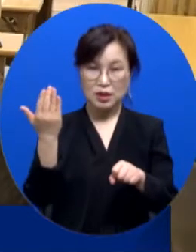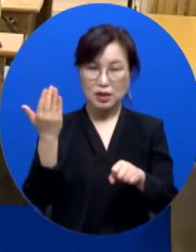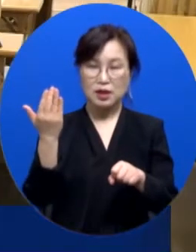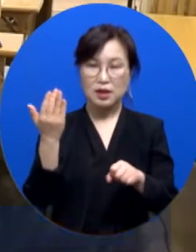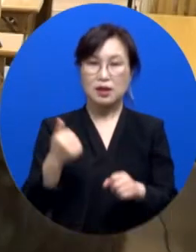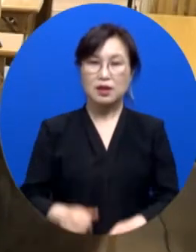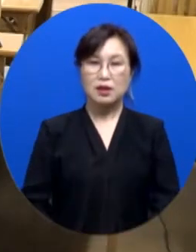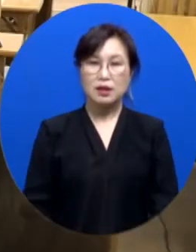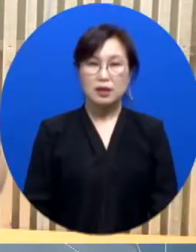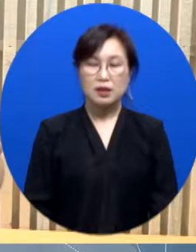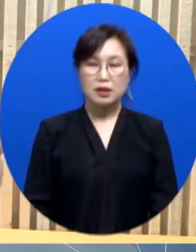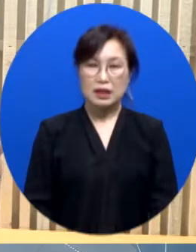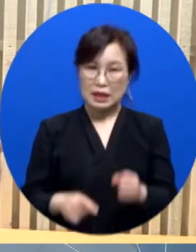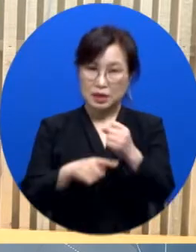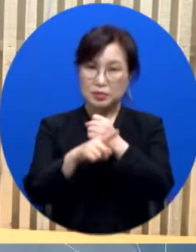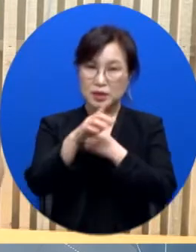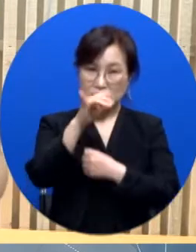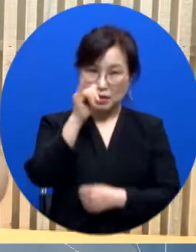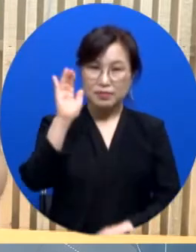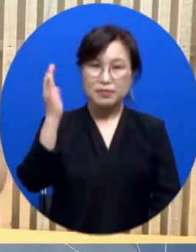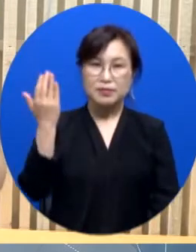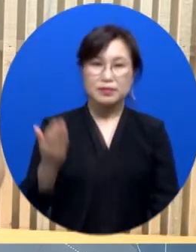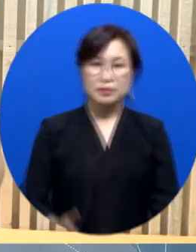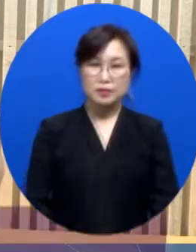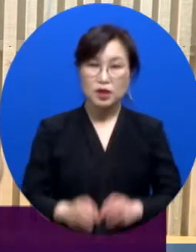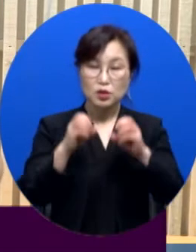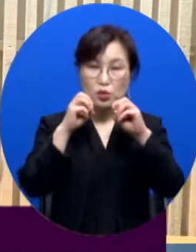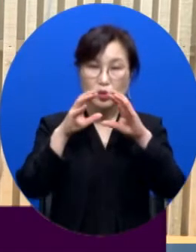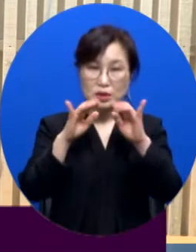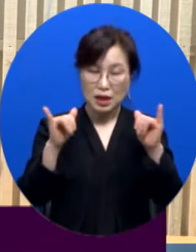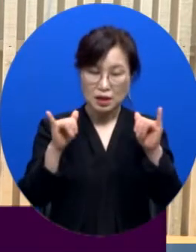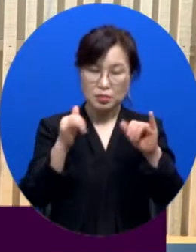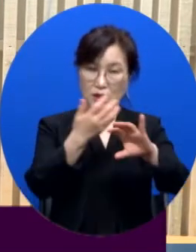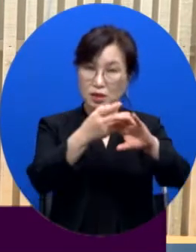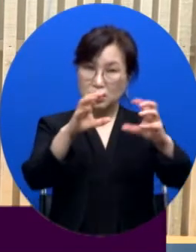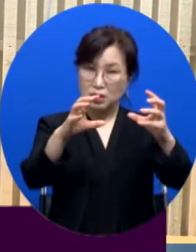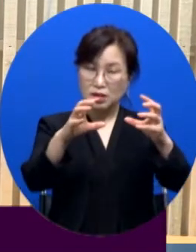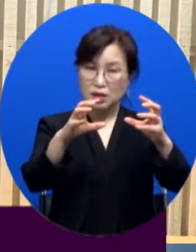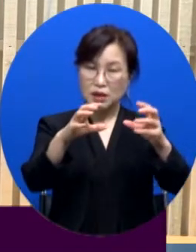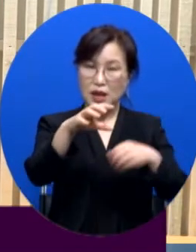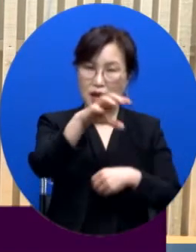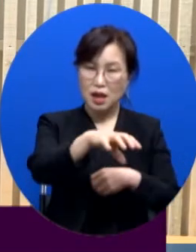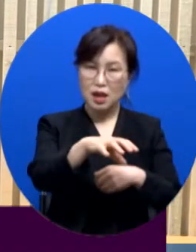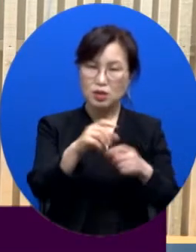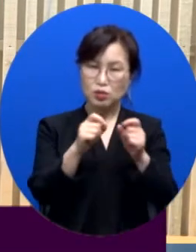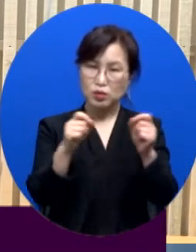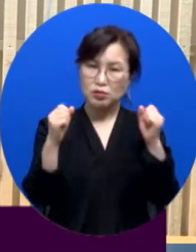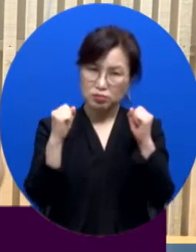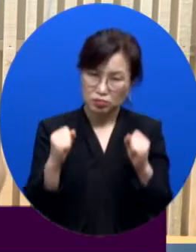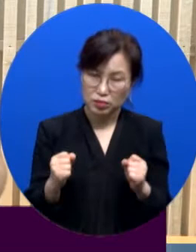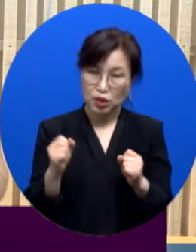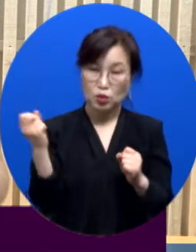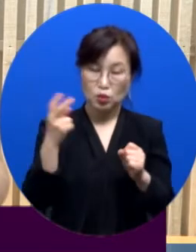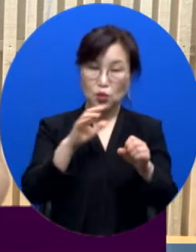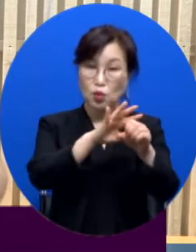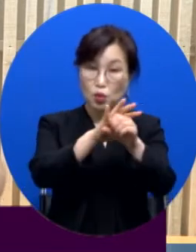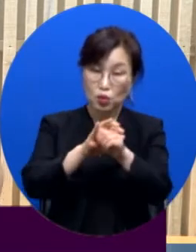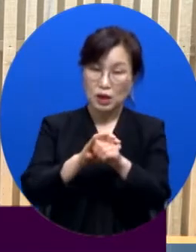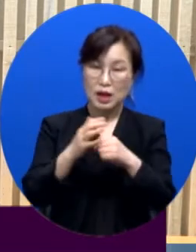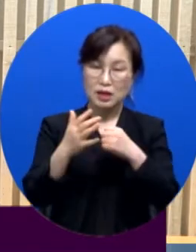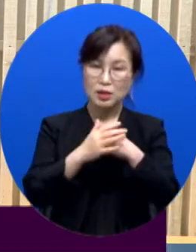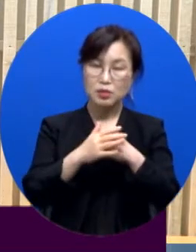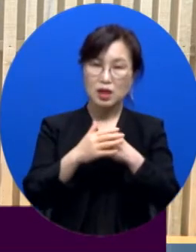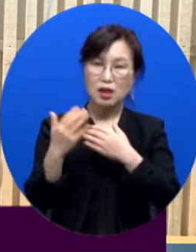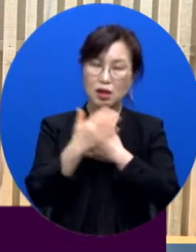합니다. 네, 이 선교사들이 해외에서 장기간 사역을 하고 또 코로나19 여파 때문에 몸과 마음이 많이 지쳤을